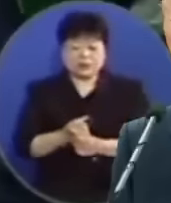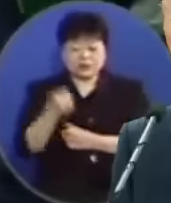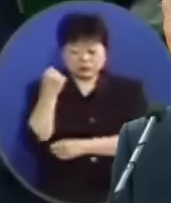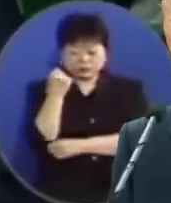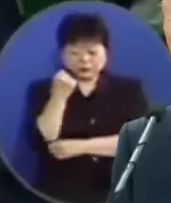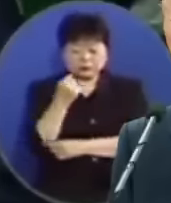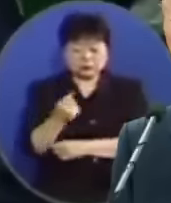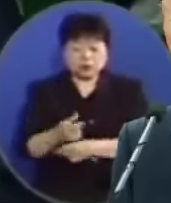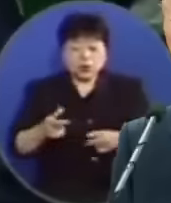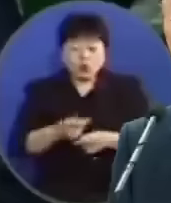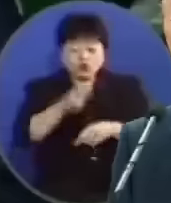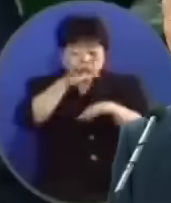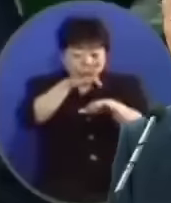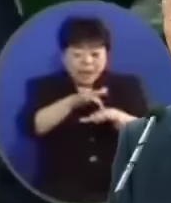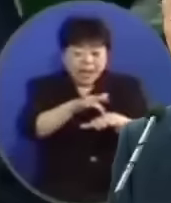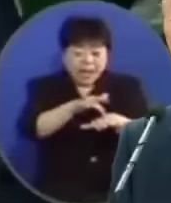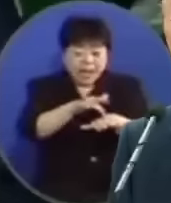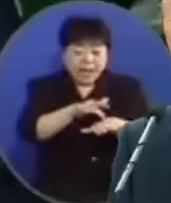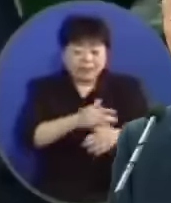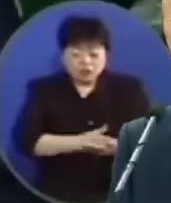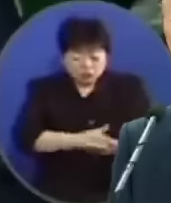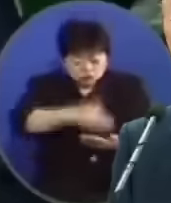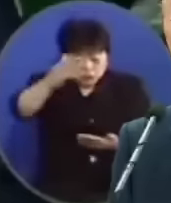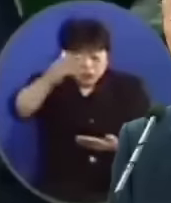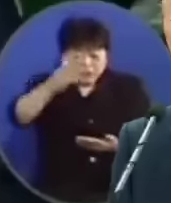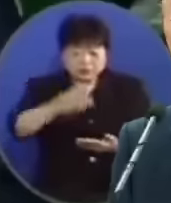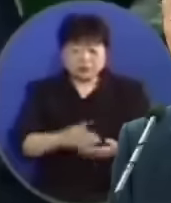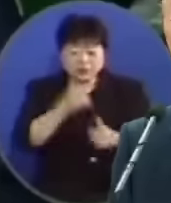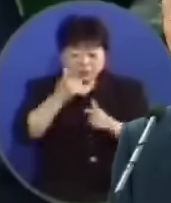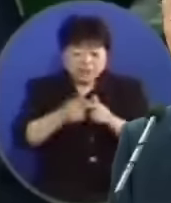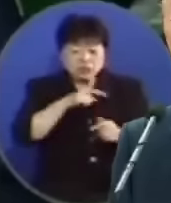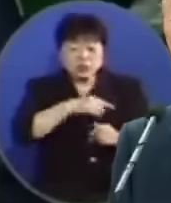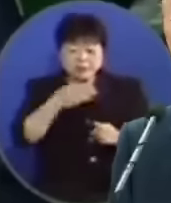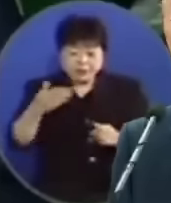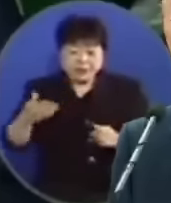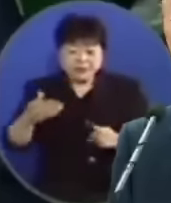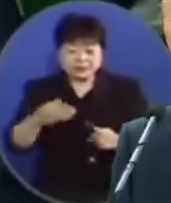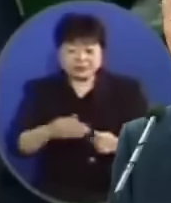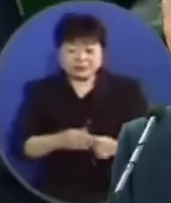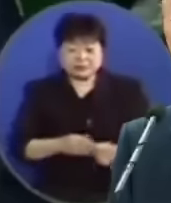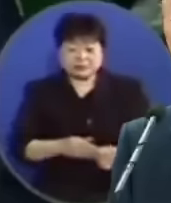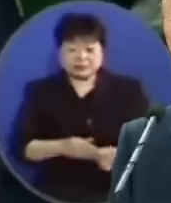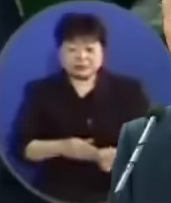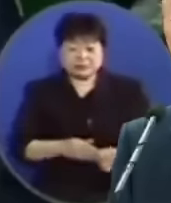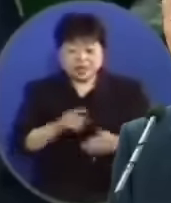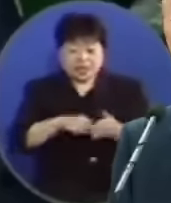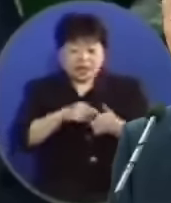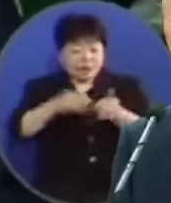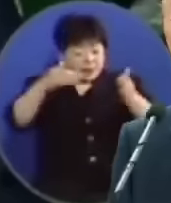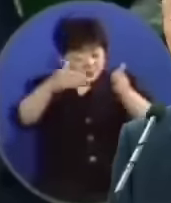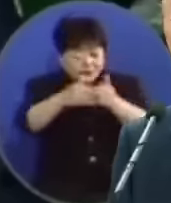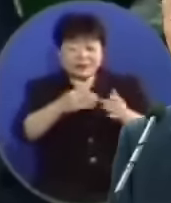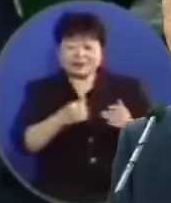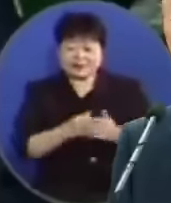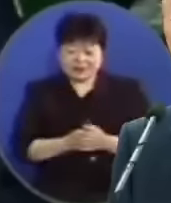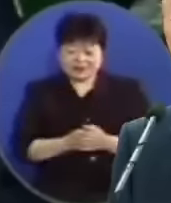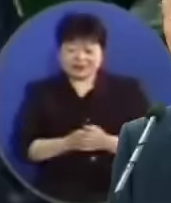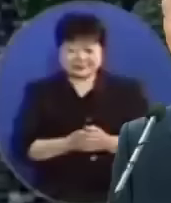뒤흔들던 원수 마귀를 일시에 쫓아낼 수 있는 것은 예수님이 보혈로 무장 해제시켜버리기 때문인 것입니다.